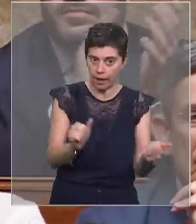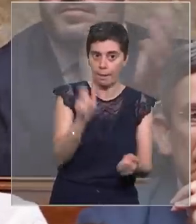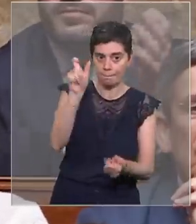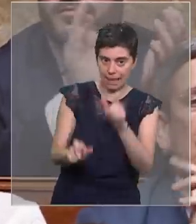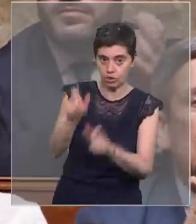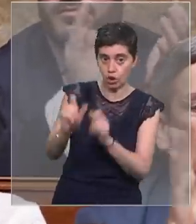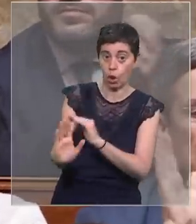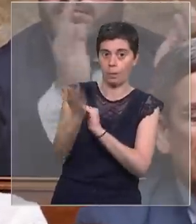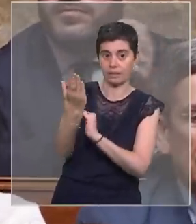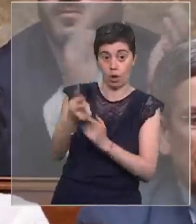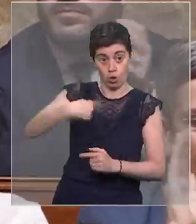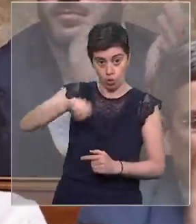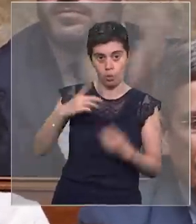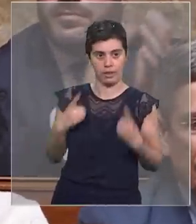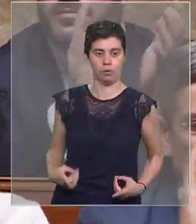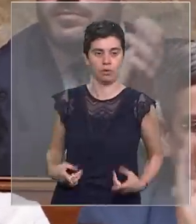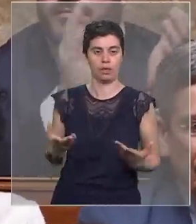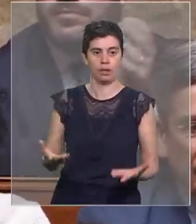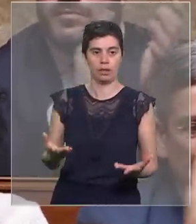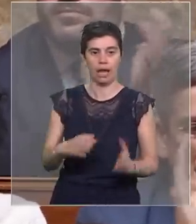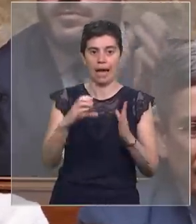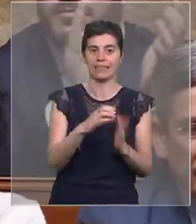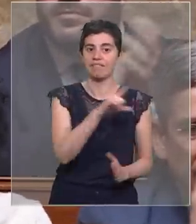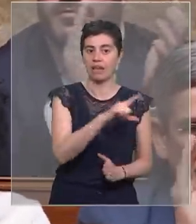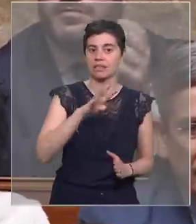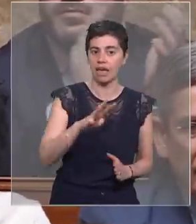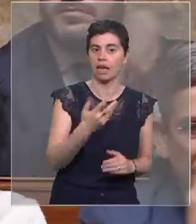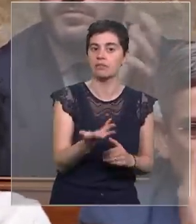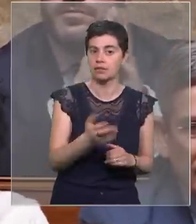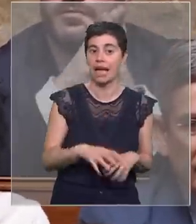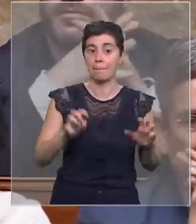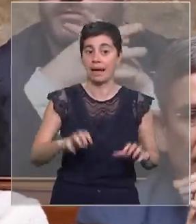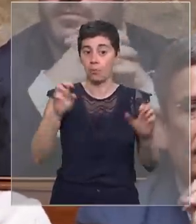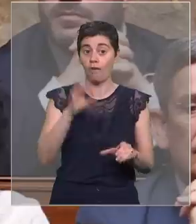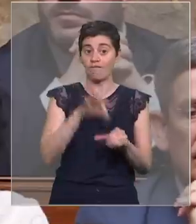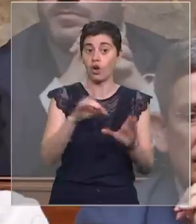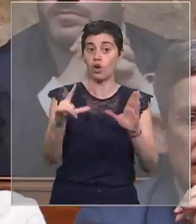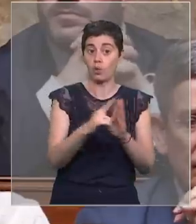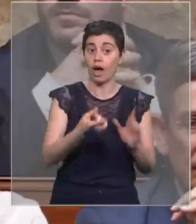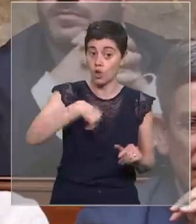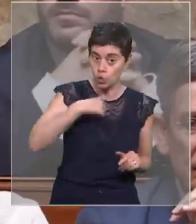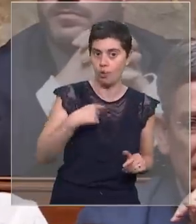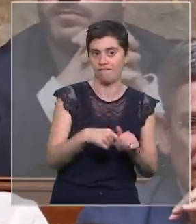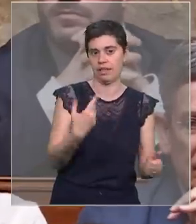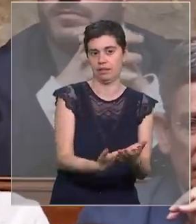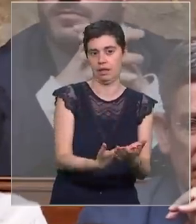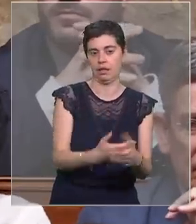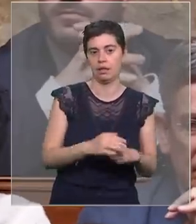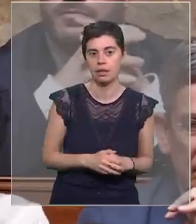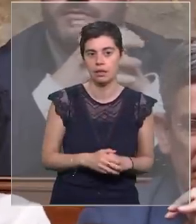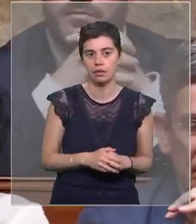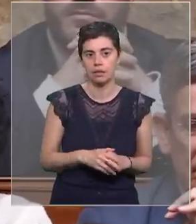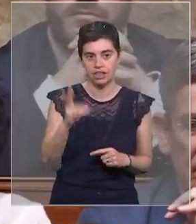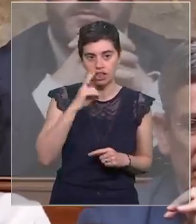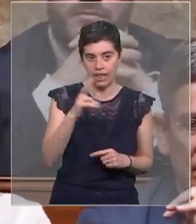représentants, nous les députés, ainsi que l'article 24. Le Parlement vote les lois, nous votons les lois. Le général de